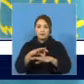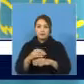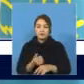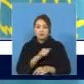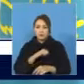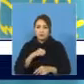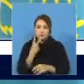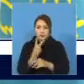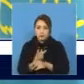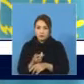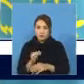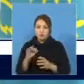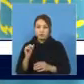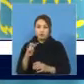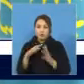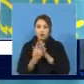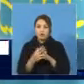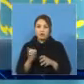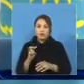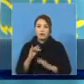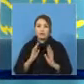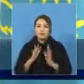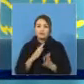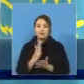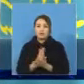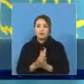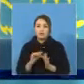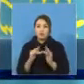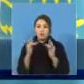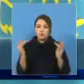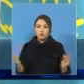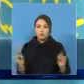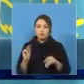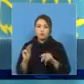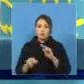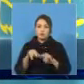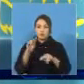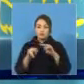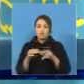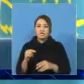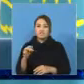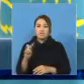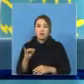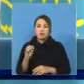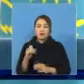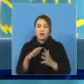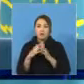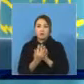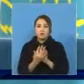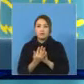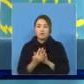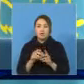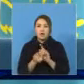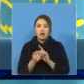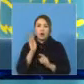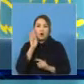көрген Құтыкөл ауылындағы жарма бағытына шығатын көпірдің құрылысы, жарма ауылындағы ауыз